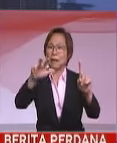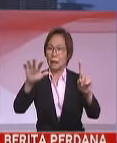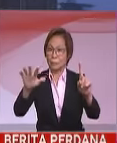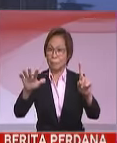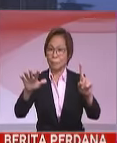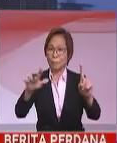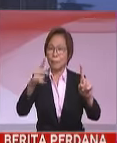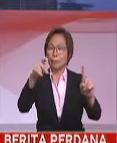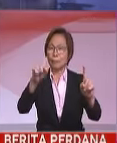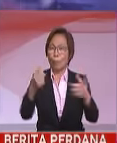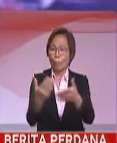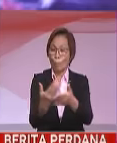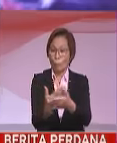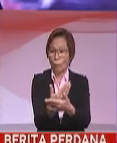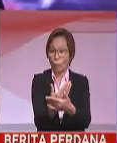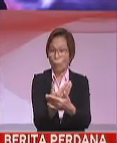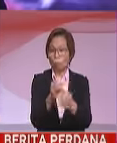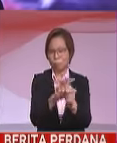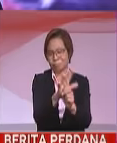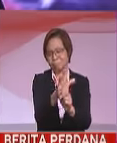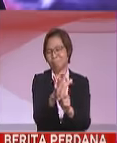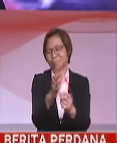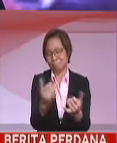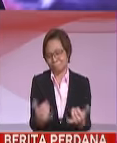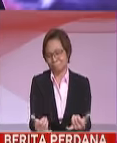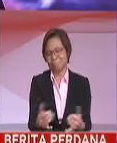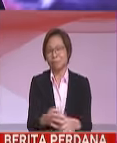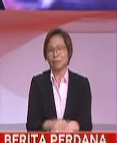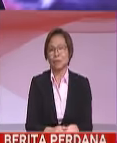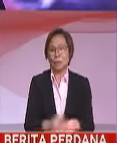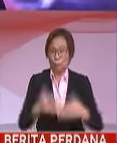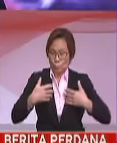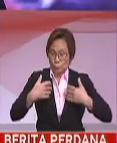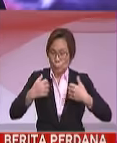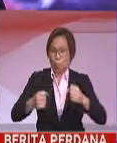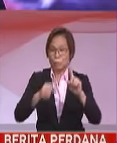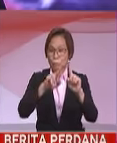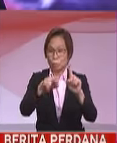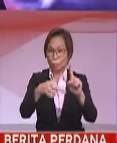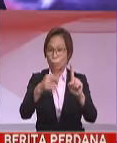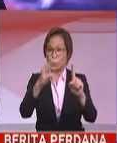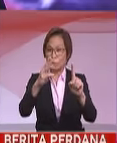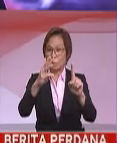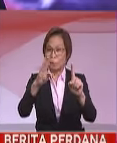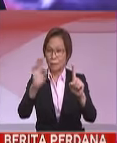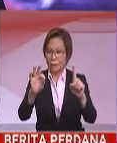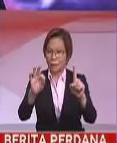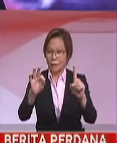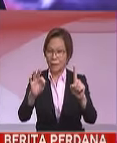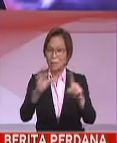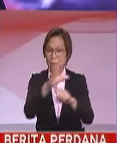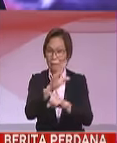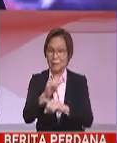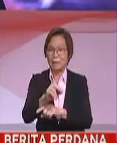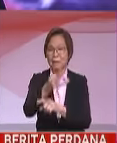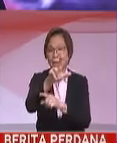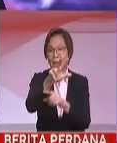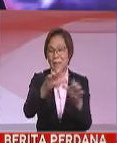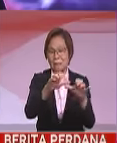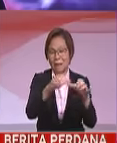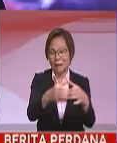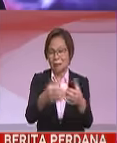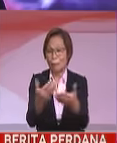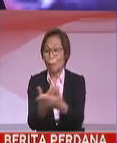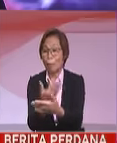1,335 kes baru COVID-19 dilaporkan hari ini. Kes sembuh pula 1,069 kes, manakala 3 kluster